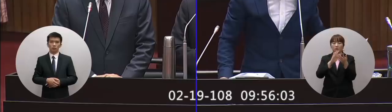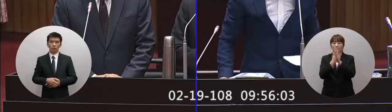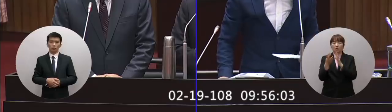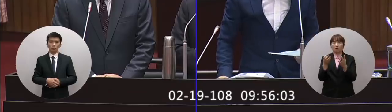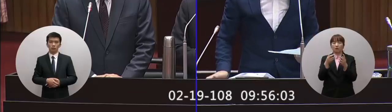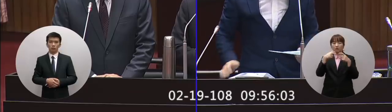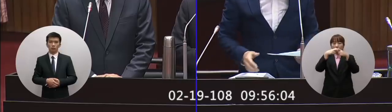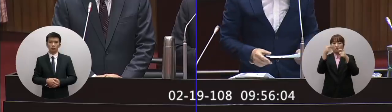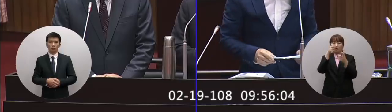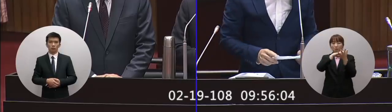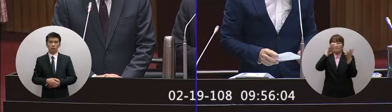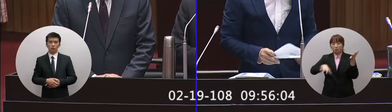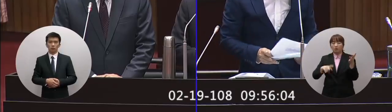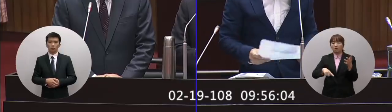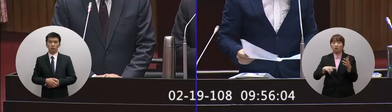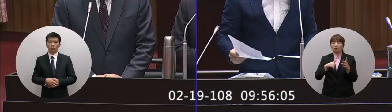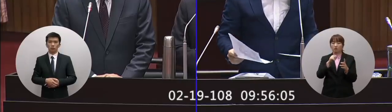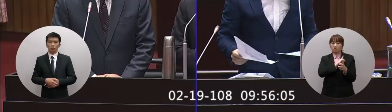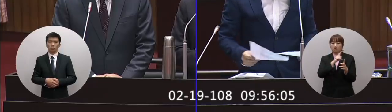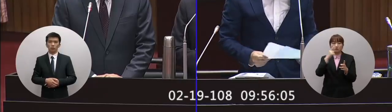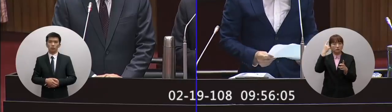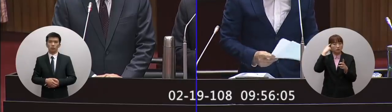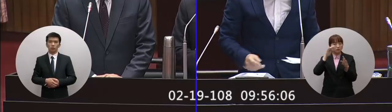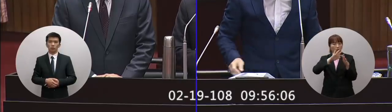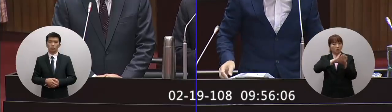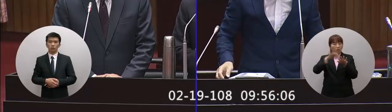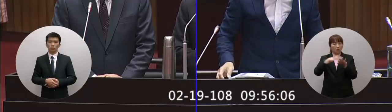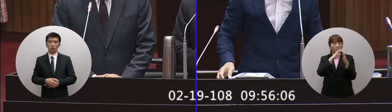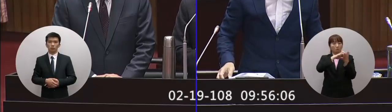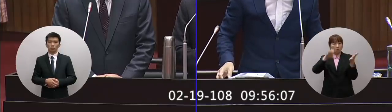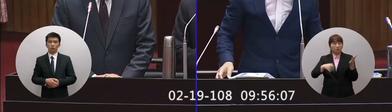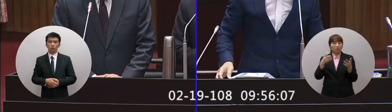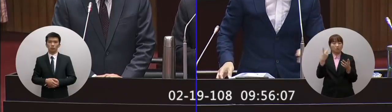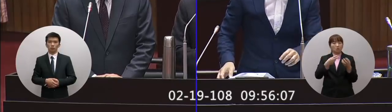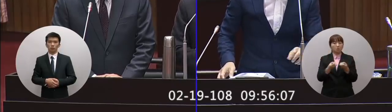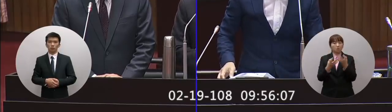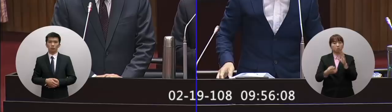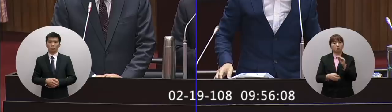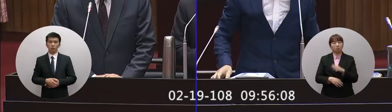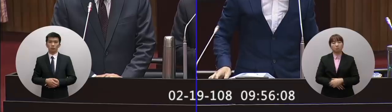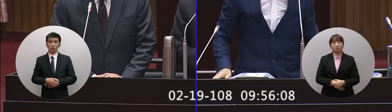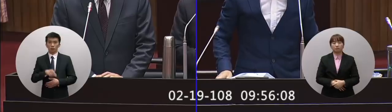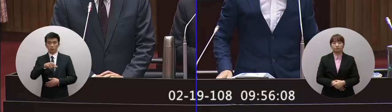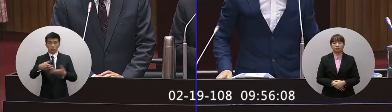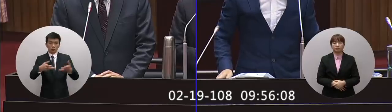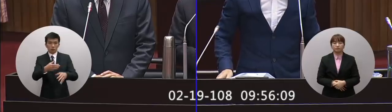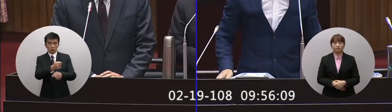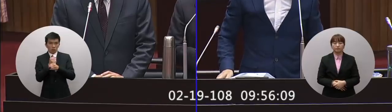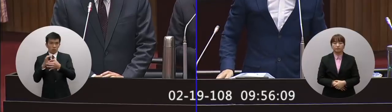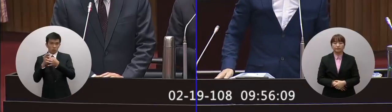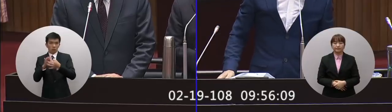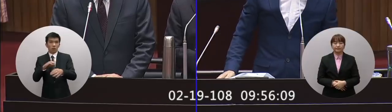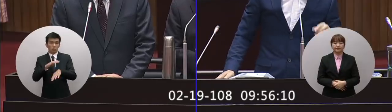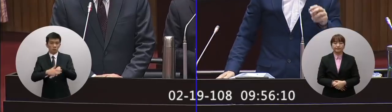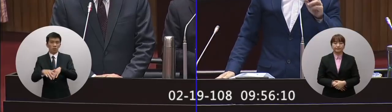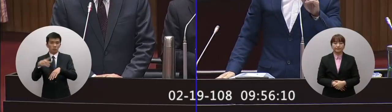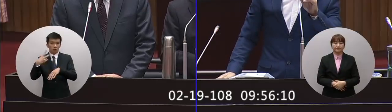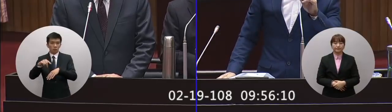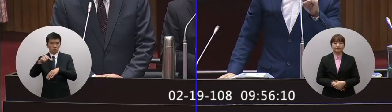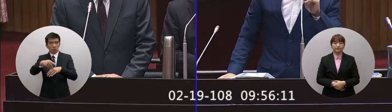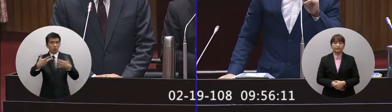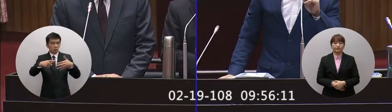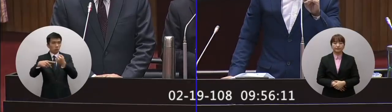二？你们当时有考量到的问题吗？你认为这个事情会不会发生？ 我们会注意，然后会研究相关的